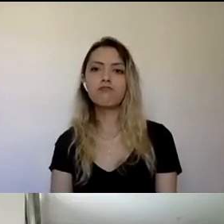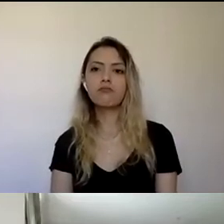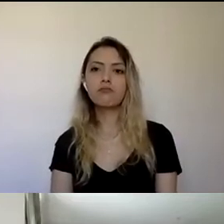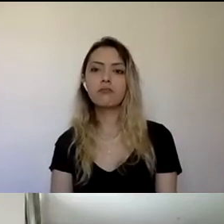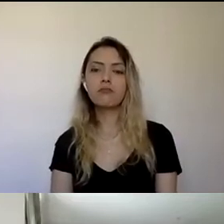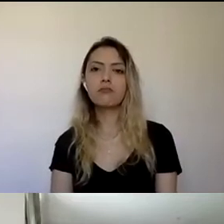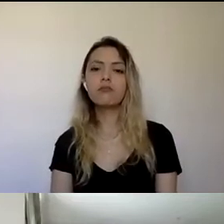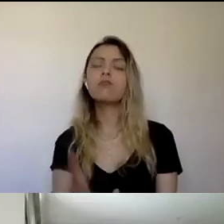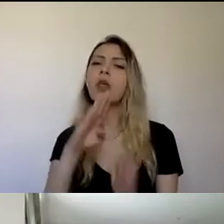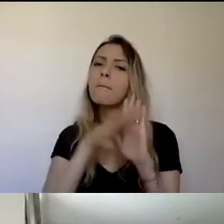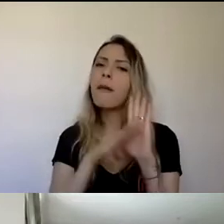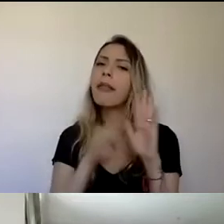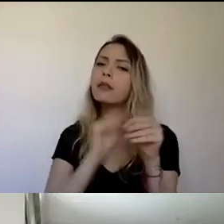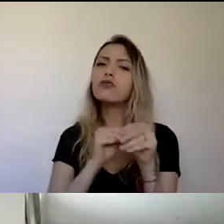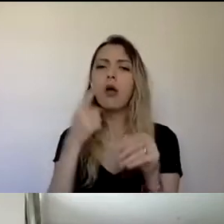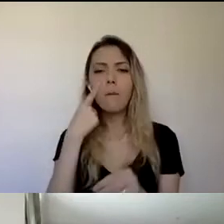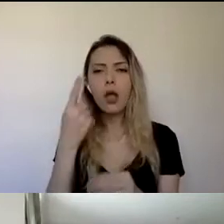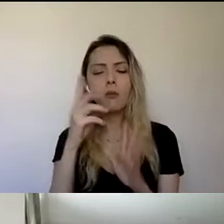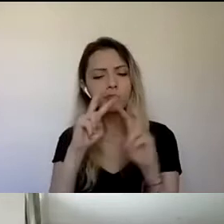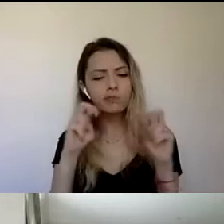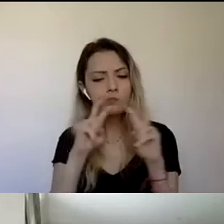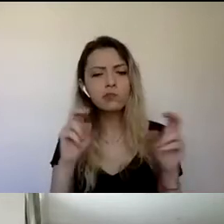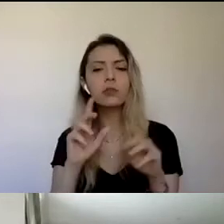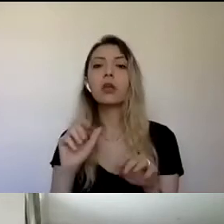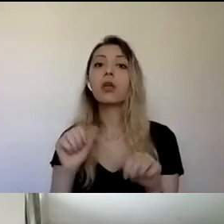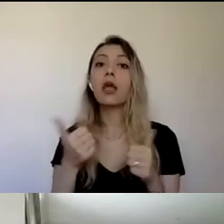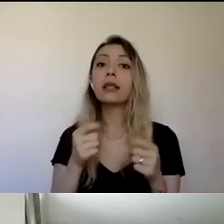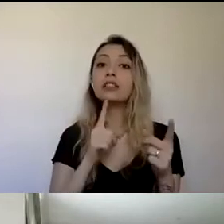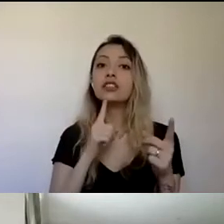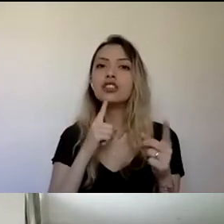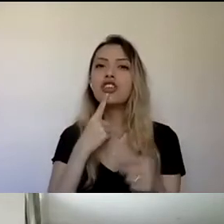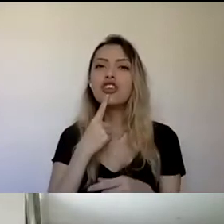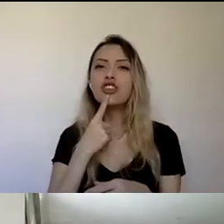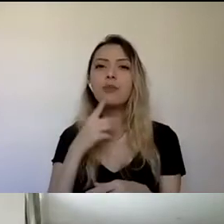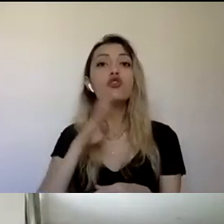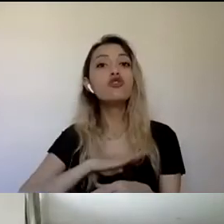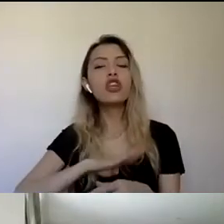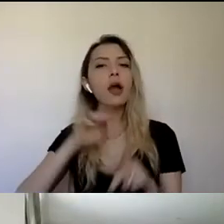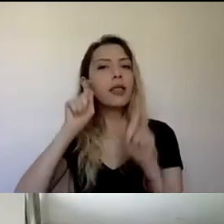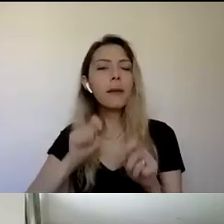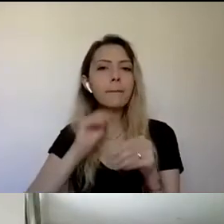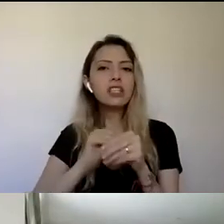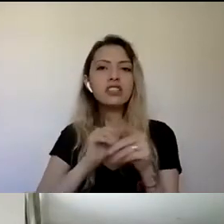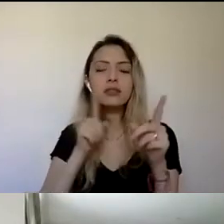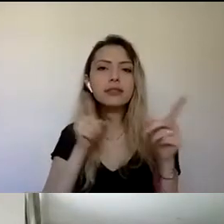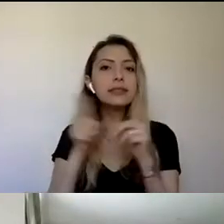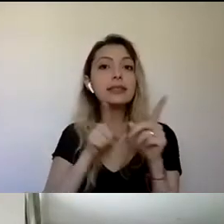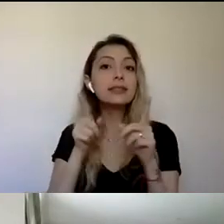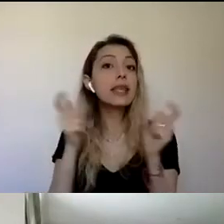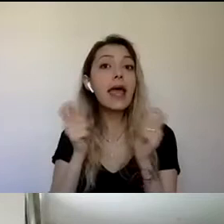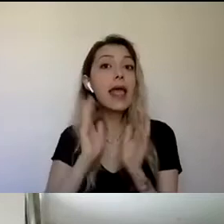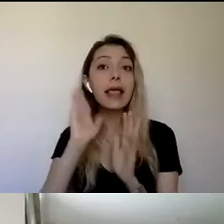maddenin içerisine bakarak gerekli şikayet mekanizmaları olması gerektiğini görürsünüz. O zaman